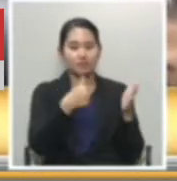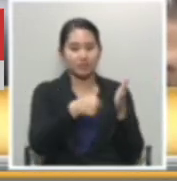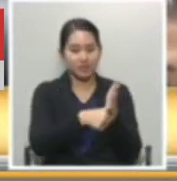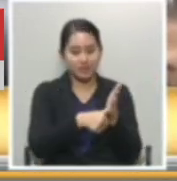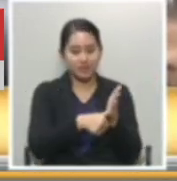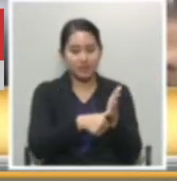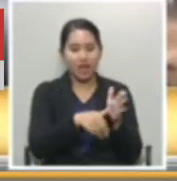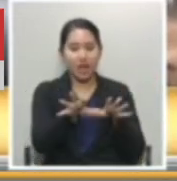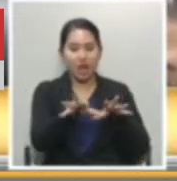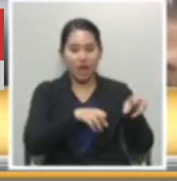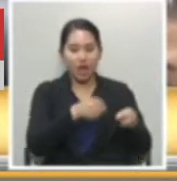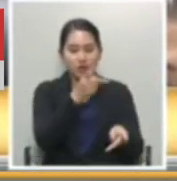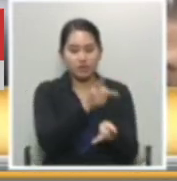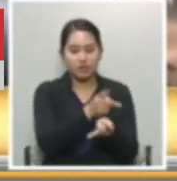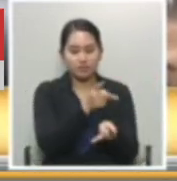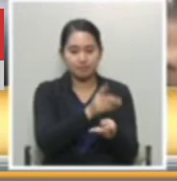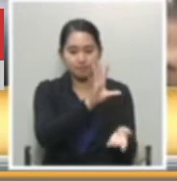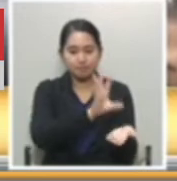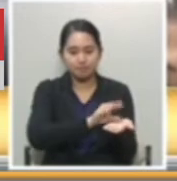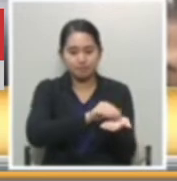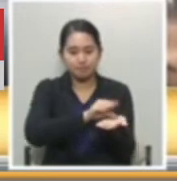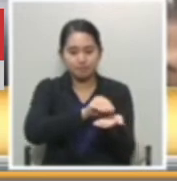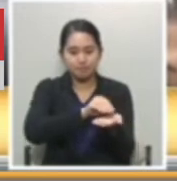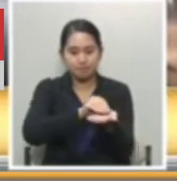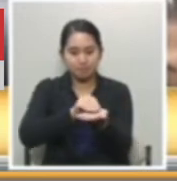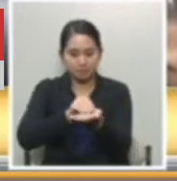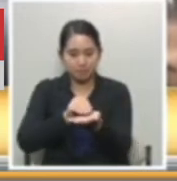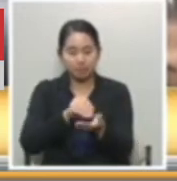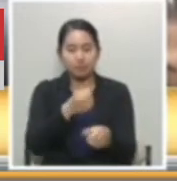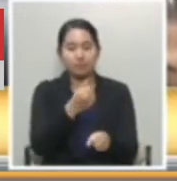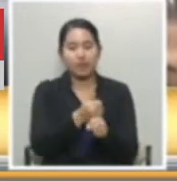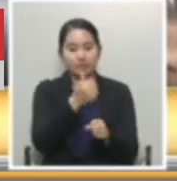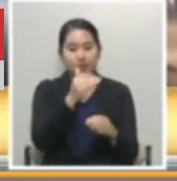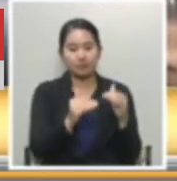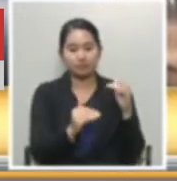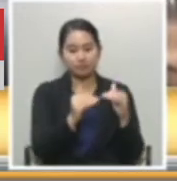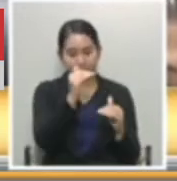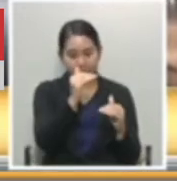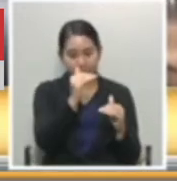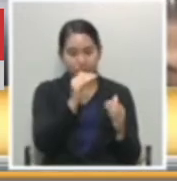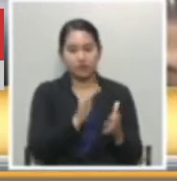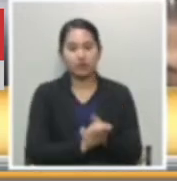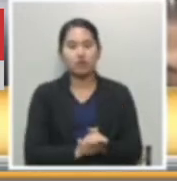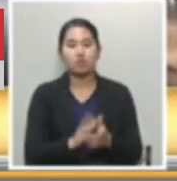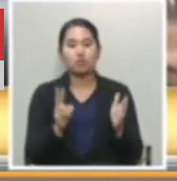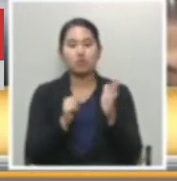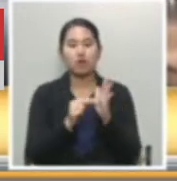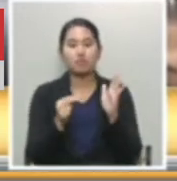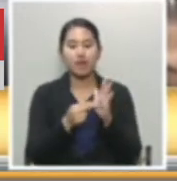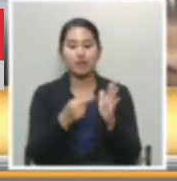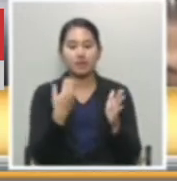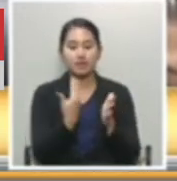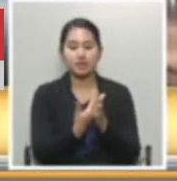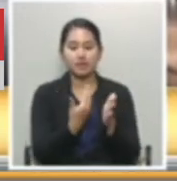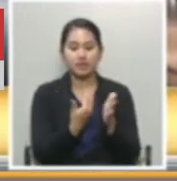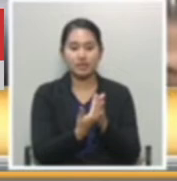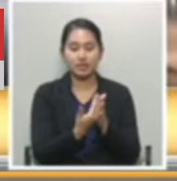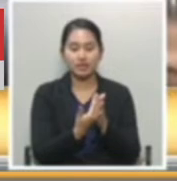กว่าประมาณการครับเพราะนั้นการกู้เงินเพื่อชดเชยการขาดดุลงบประมาณจึงมีอัตราน้อยลงน้อยลง